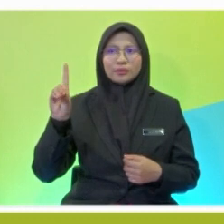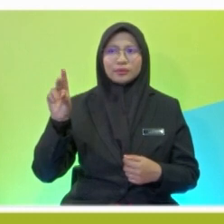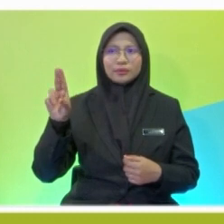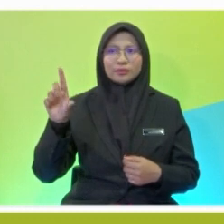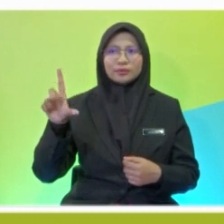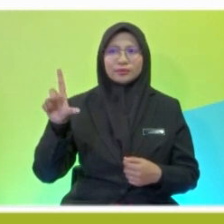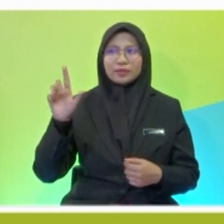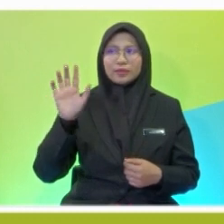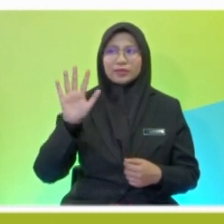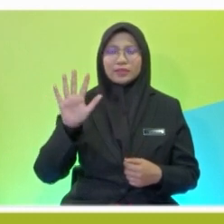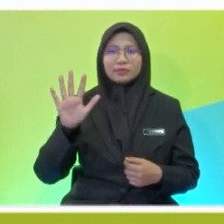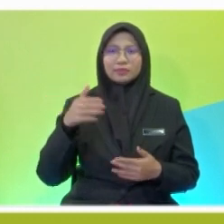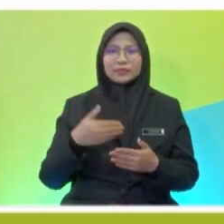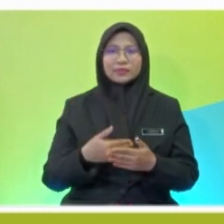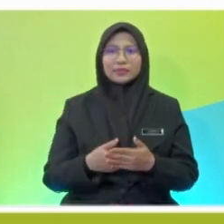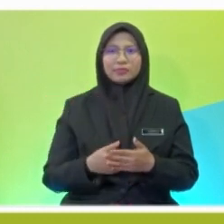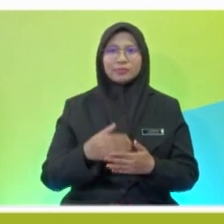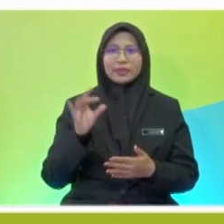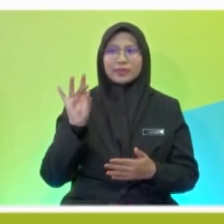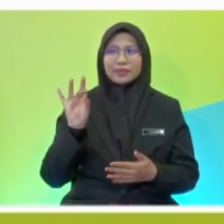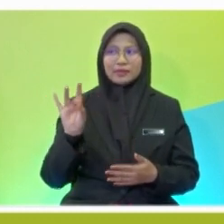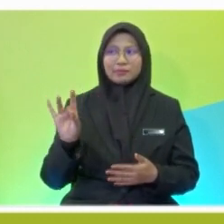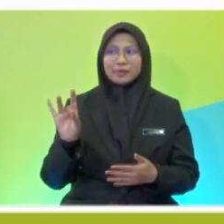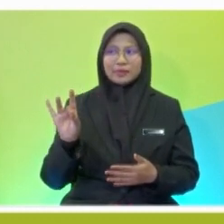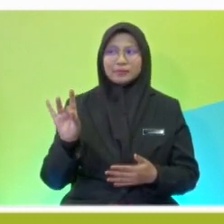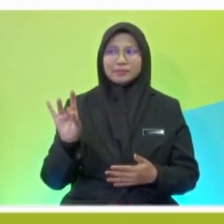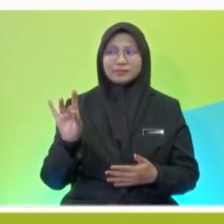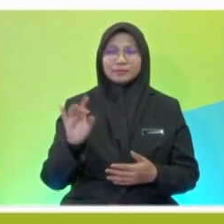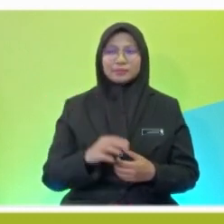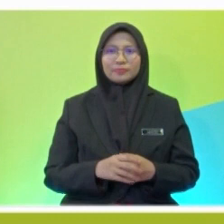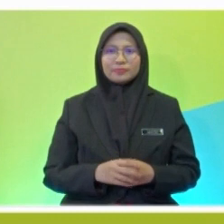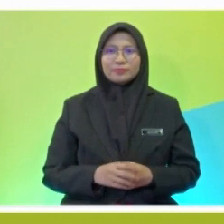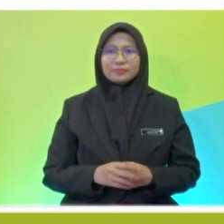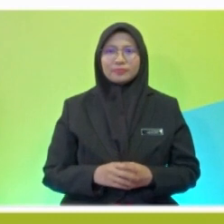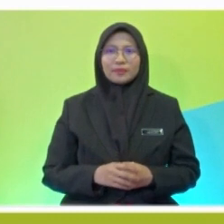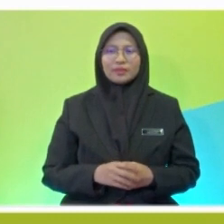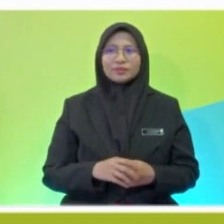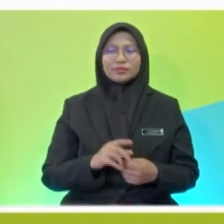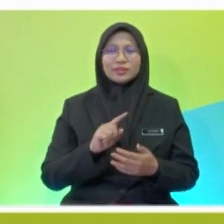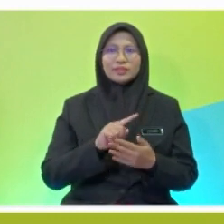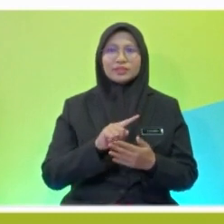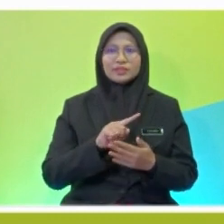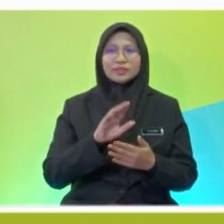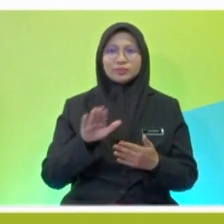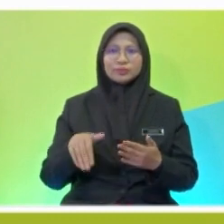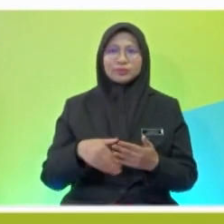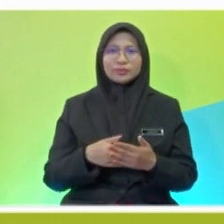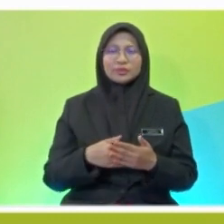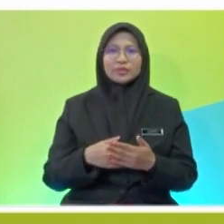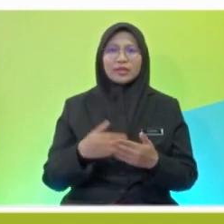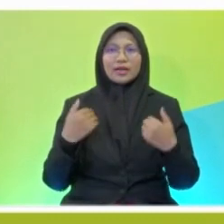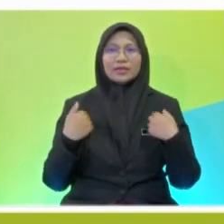emas pengurusan zuriatric dan kita terapkan juga Project ke usahawanan sebagai hal itu 7 mereka menjadi seorang